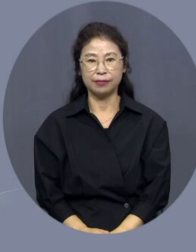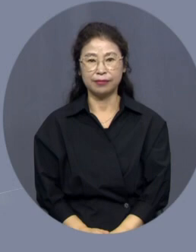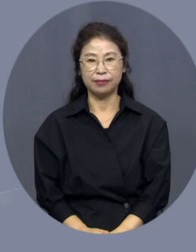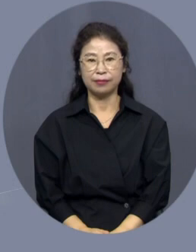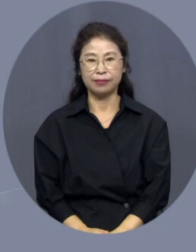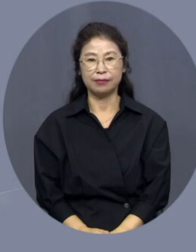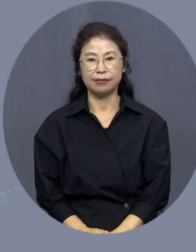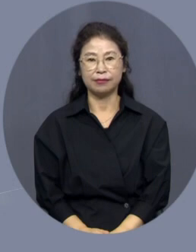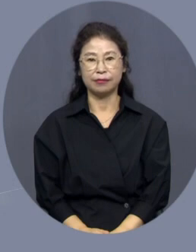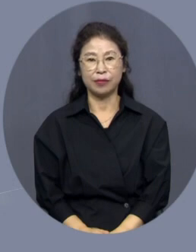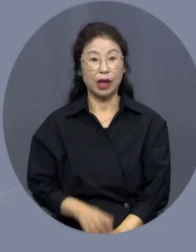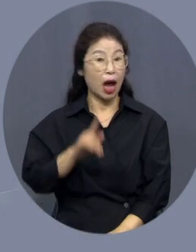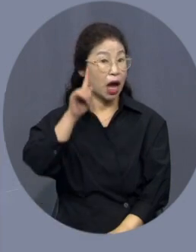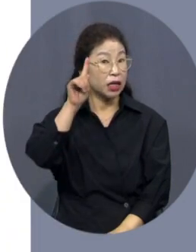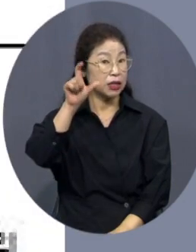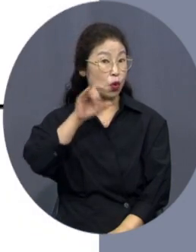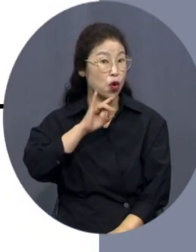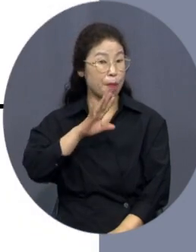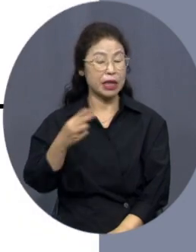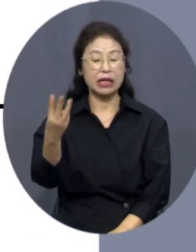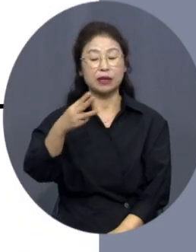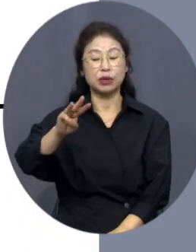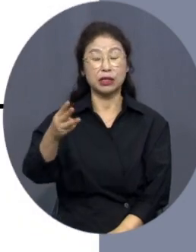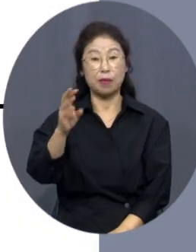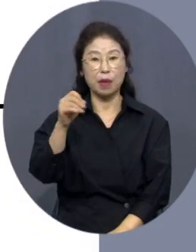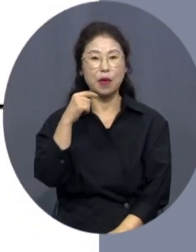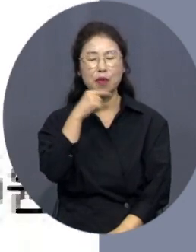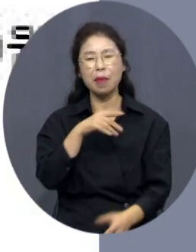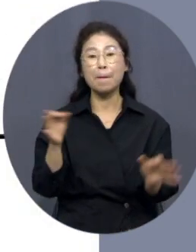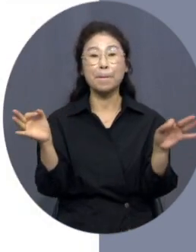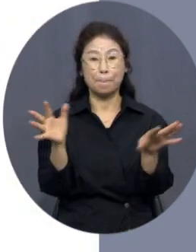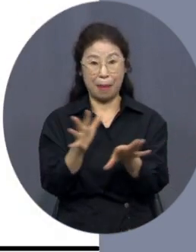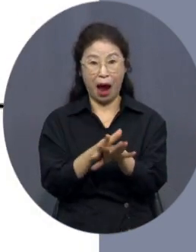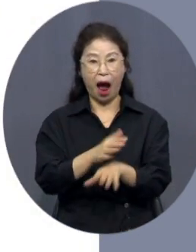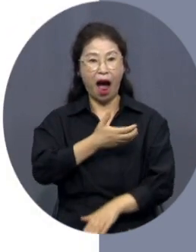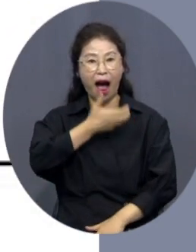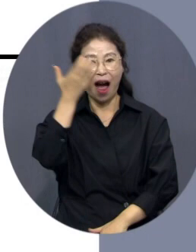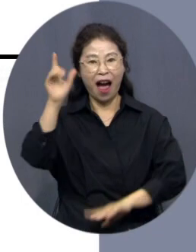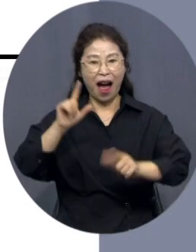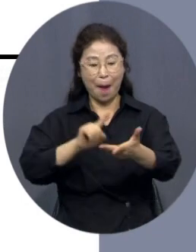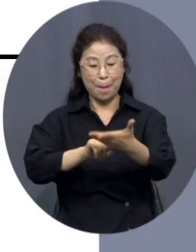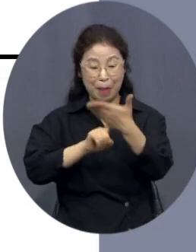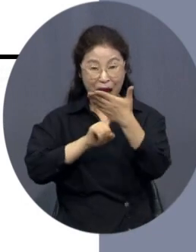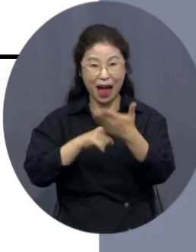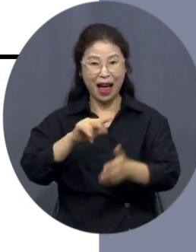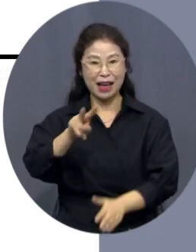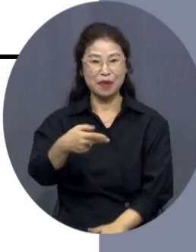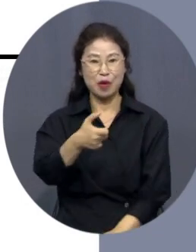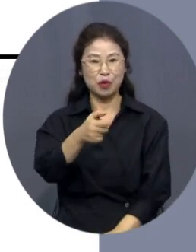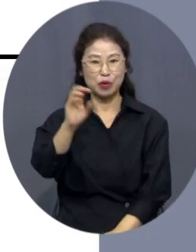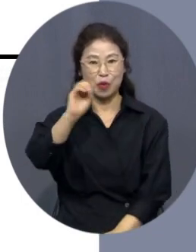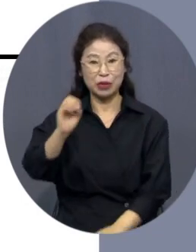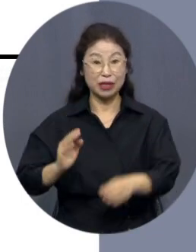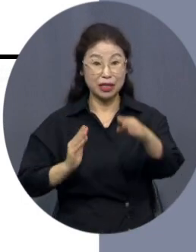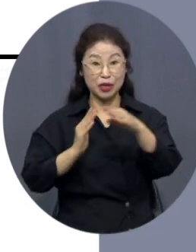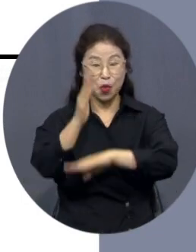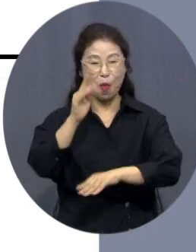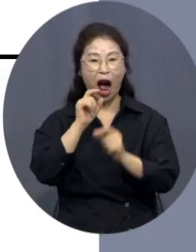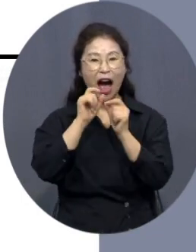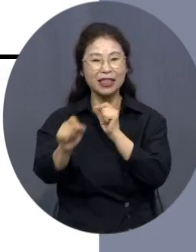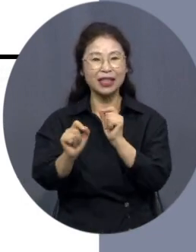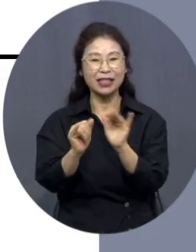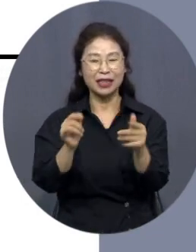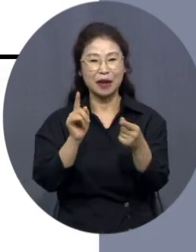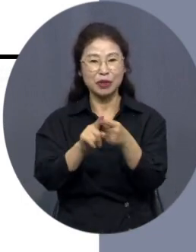기자입니다 보름만에 3,300만 원 비청산 꿈을 현실로 255% 돌파 사기 1당이